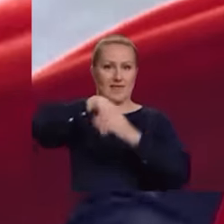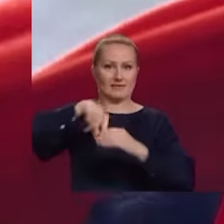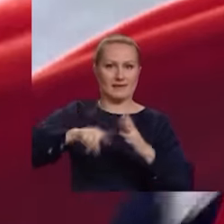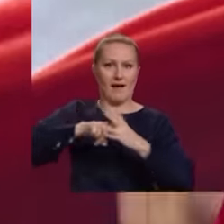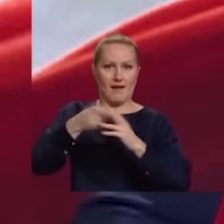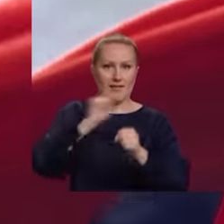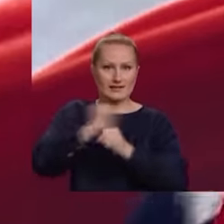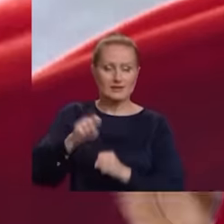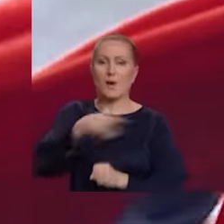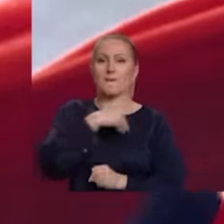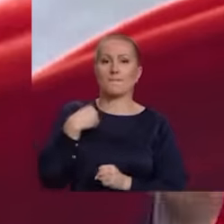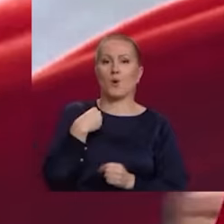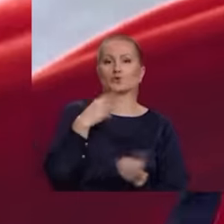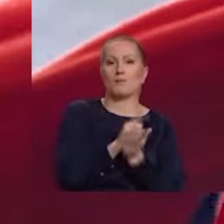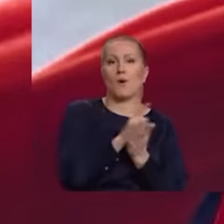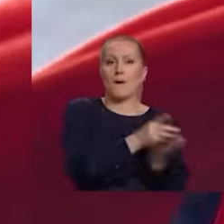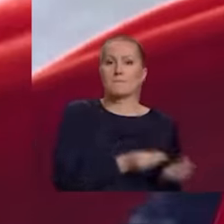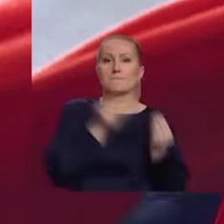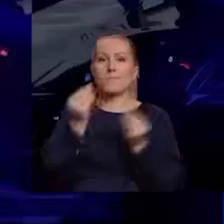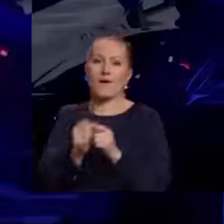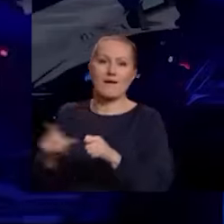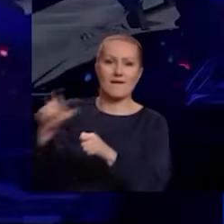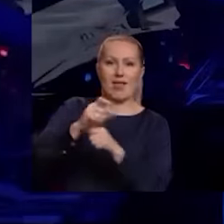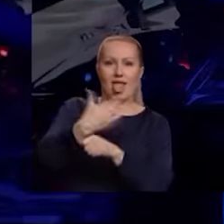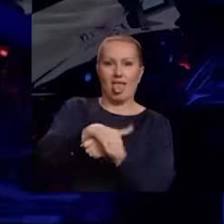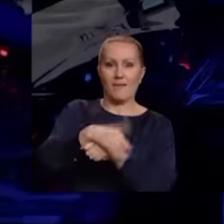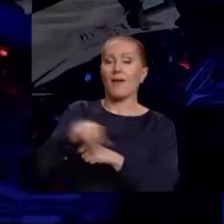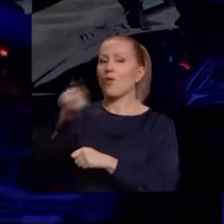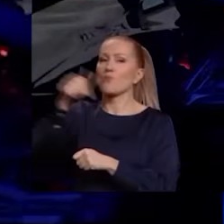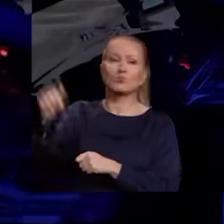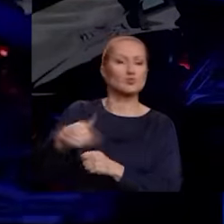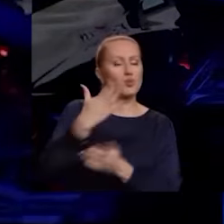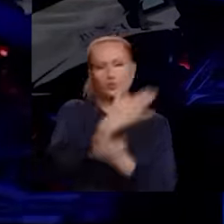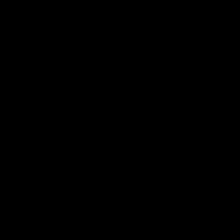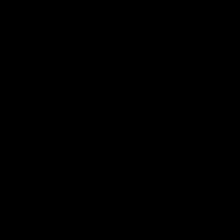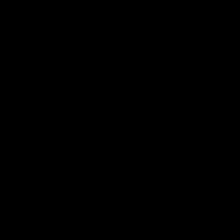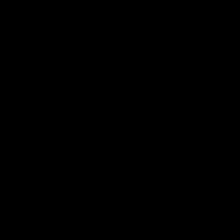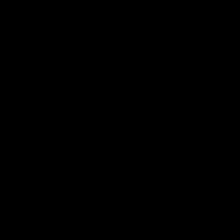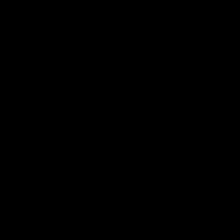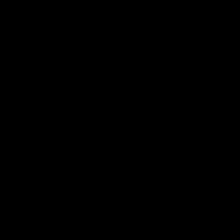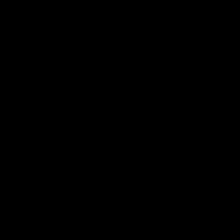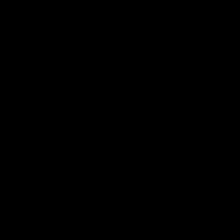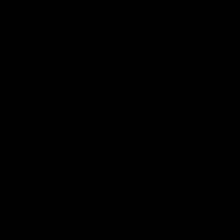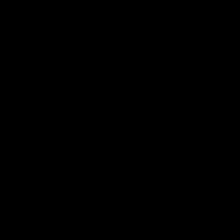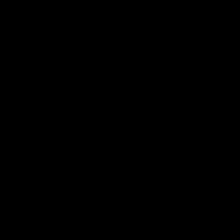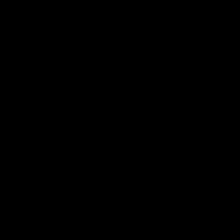musi płacić kilkukrotnie wyższą minimalną emeryturę. To należy natychmiast wypowiedzieć.